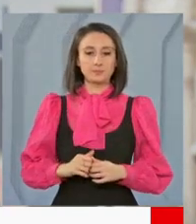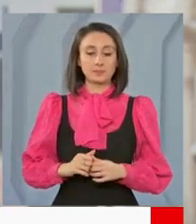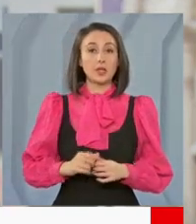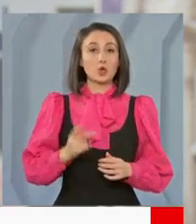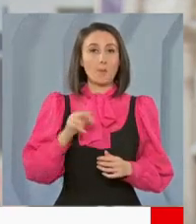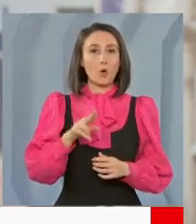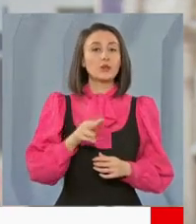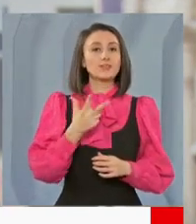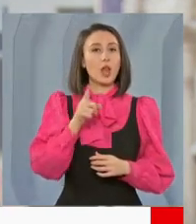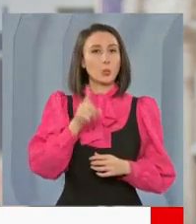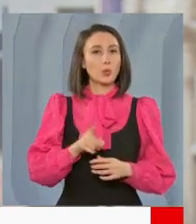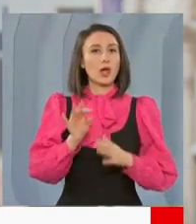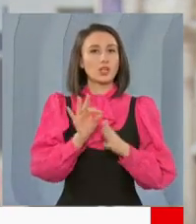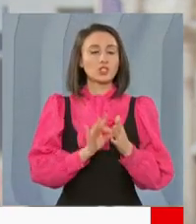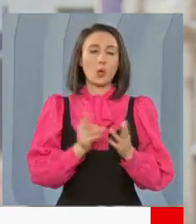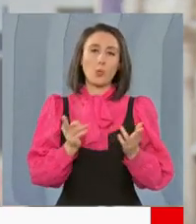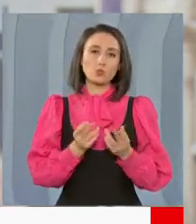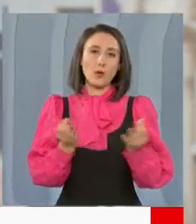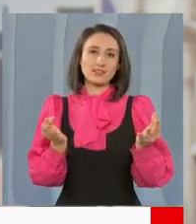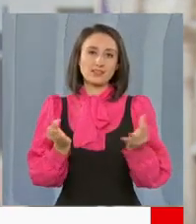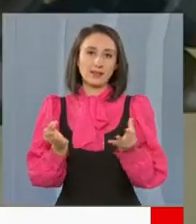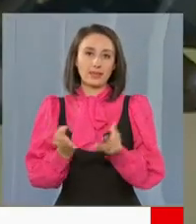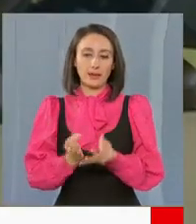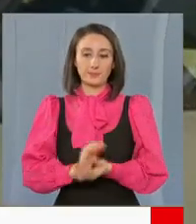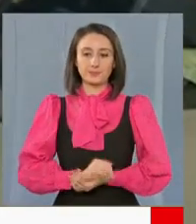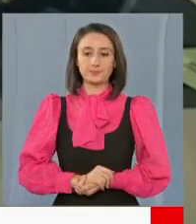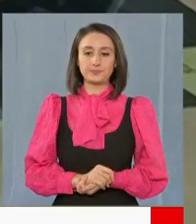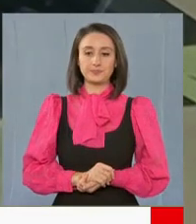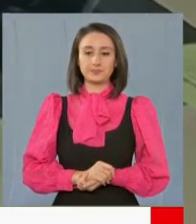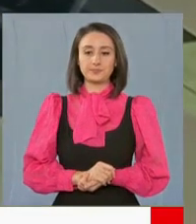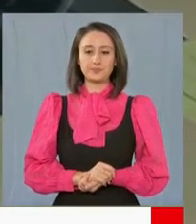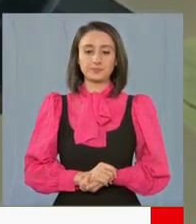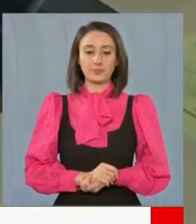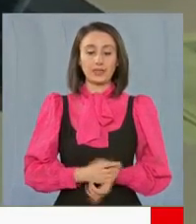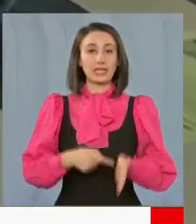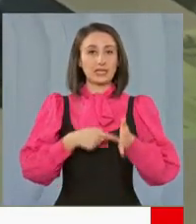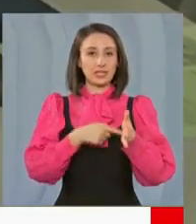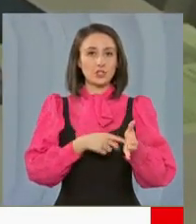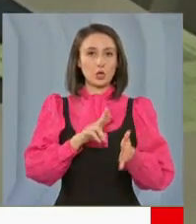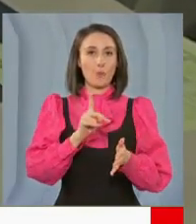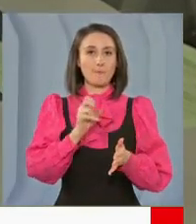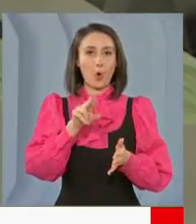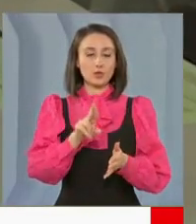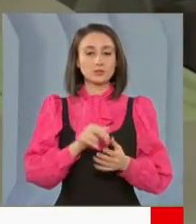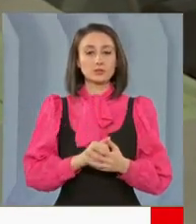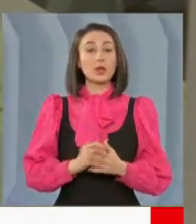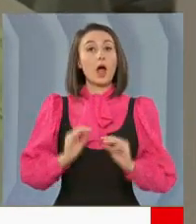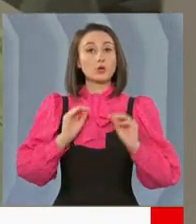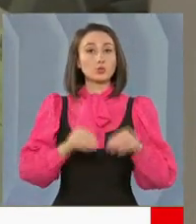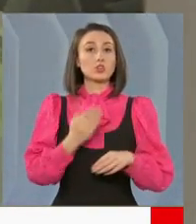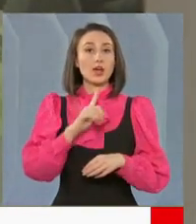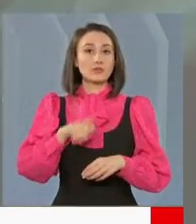robor la trei luni a înregistrat o ușoară scădere indicile rugură atinse în această perioadă